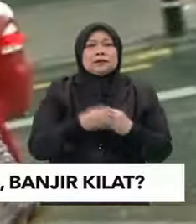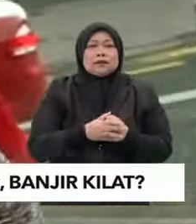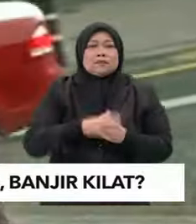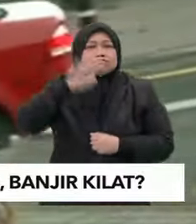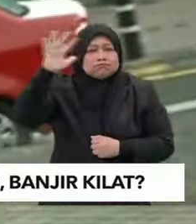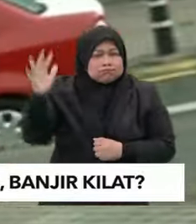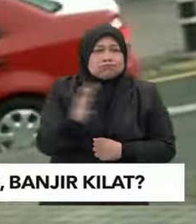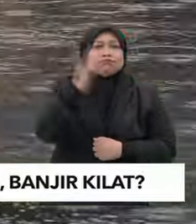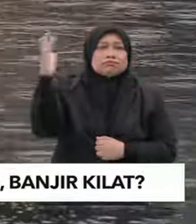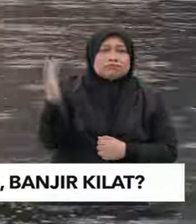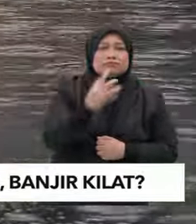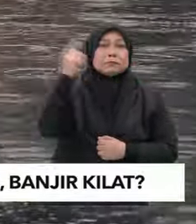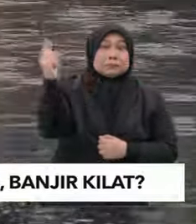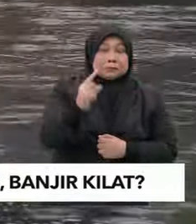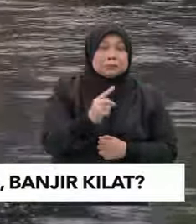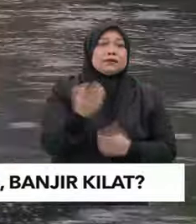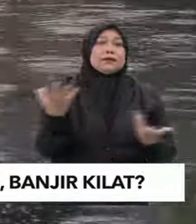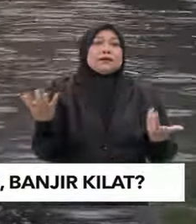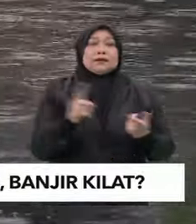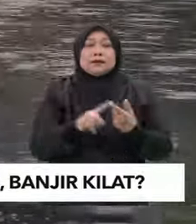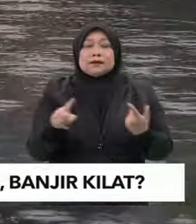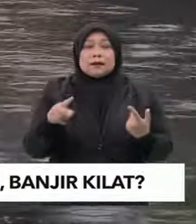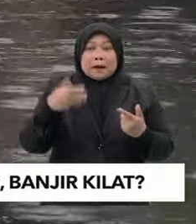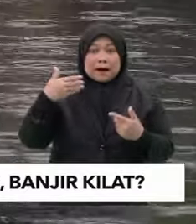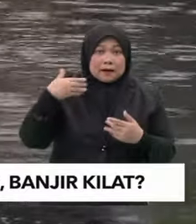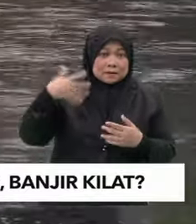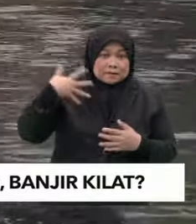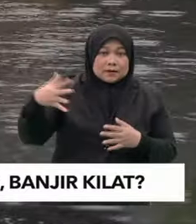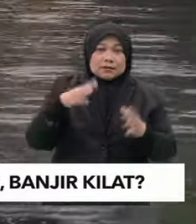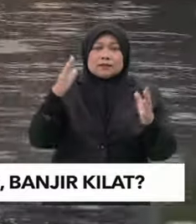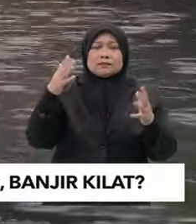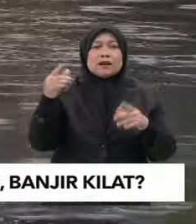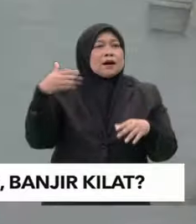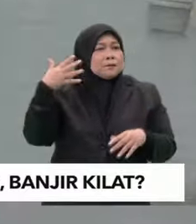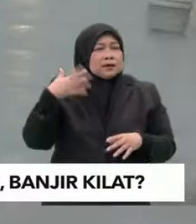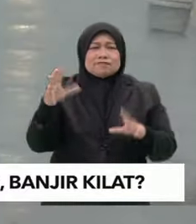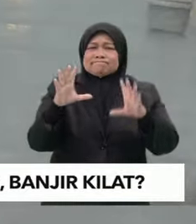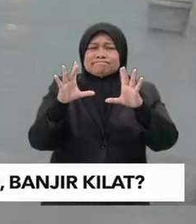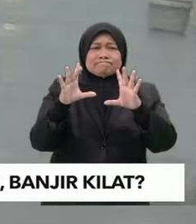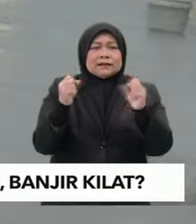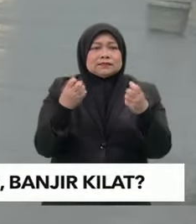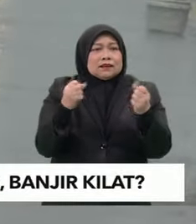ribut petir tadi ya. Jadi haba dan ribut petir itu, haba dan juga kelembapan itu